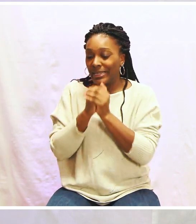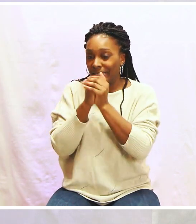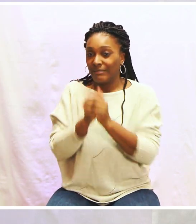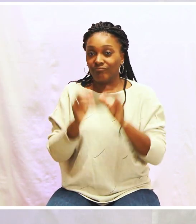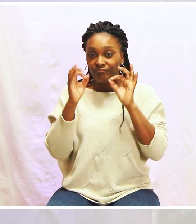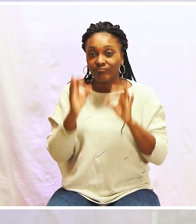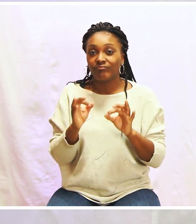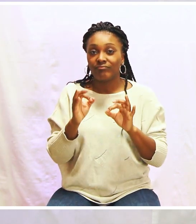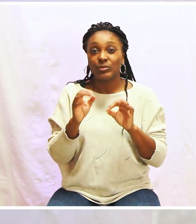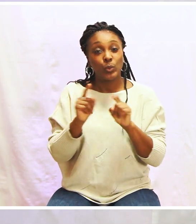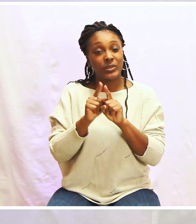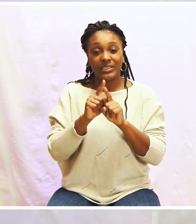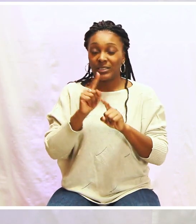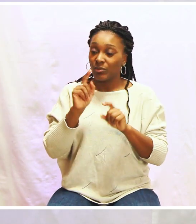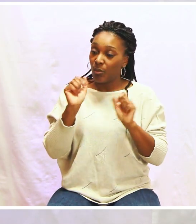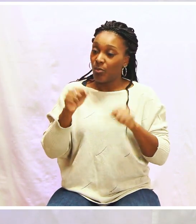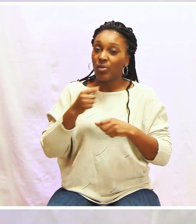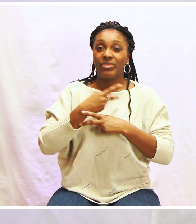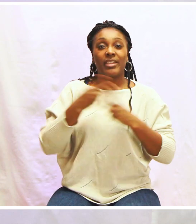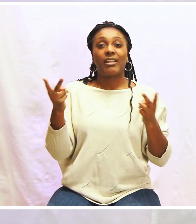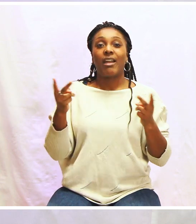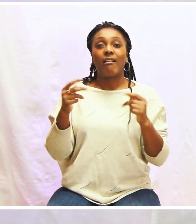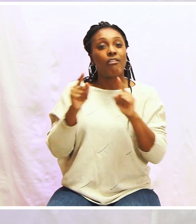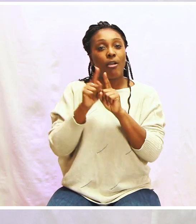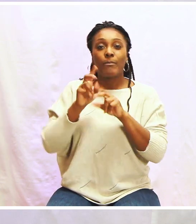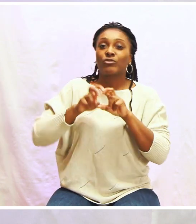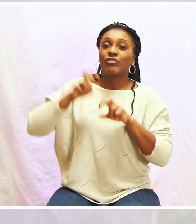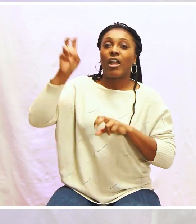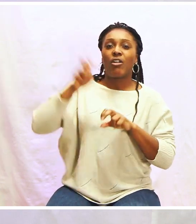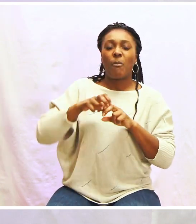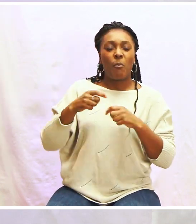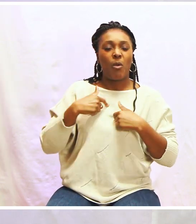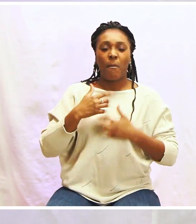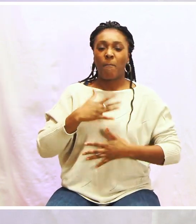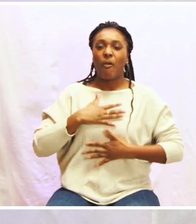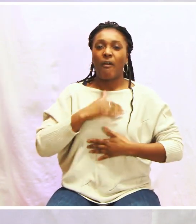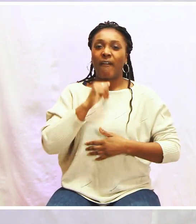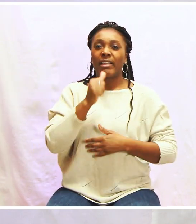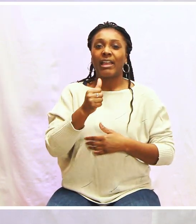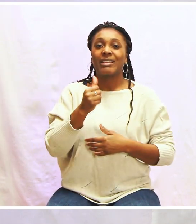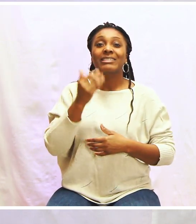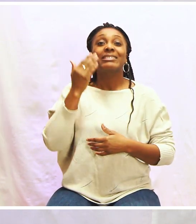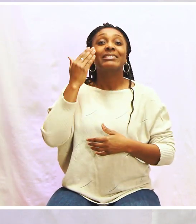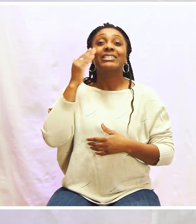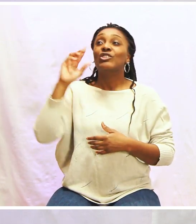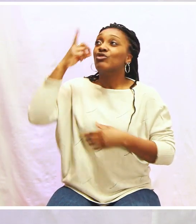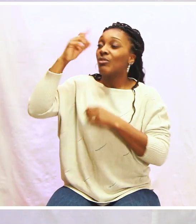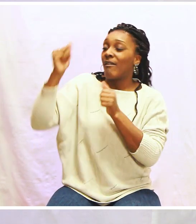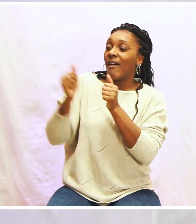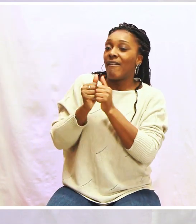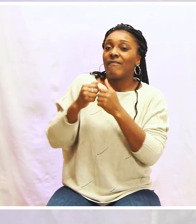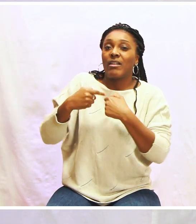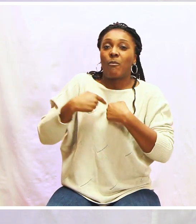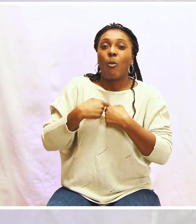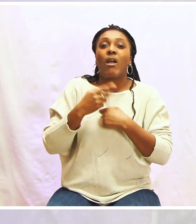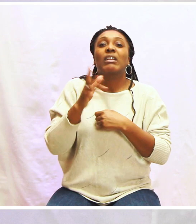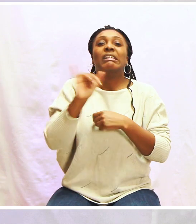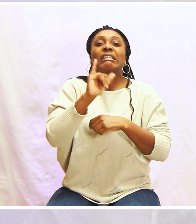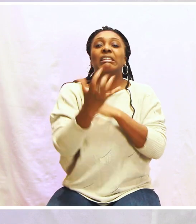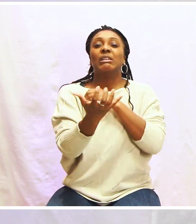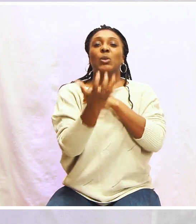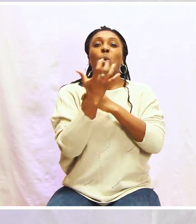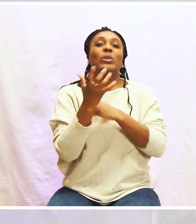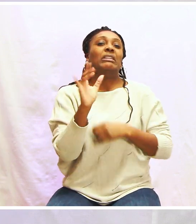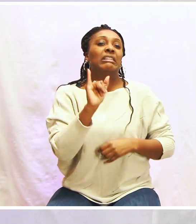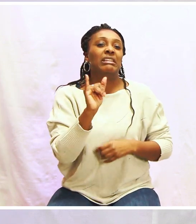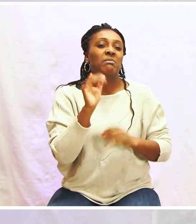rien à craindre. Parce que si Dieu est avec moi, qui sera contre moi? C'est Romains 8, 31 qui nous le dit. La Bible déclare que nous